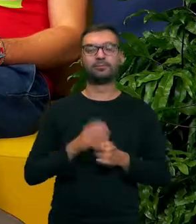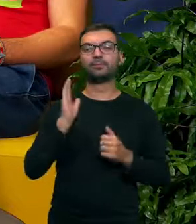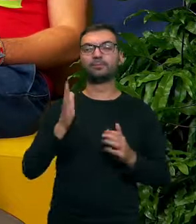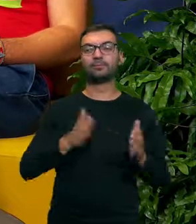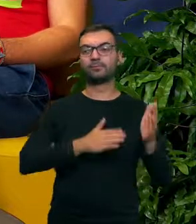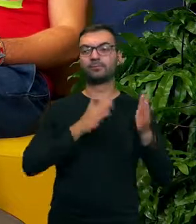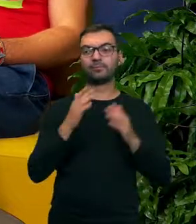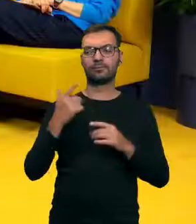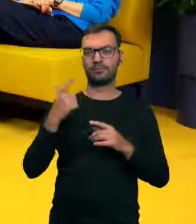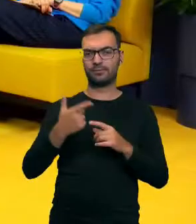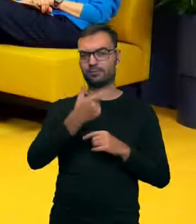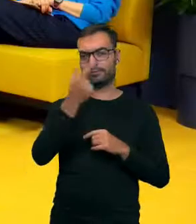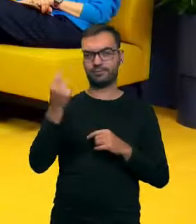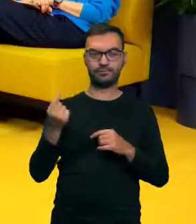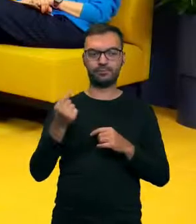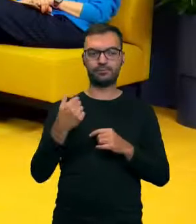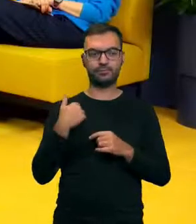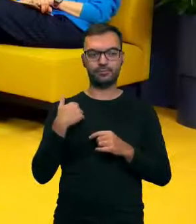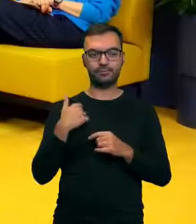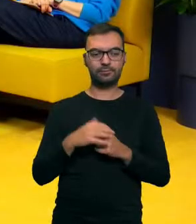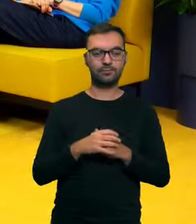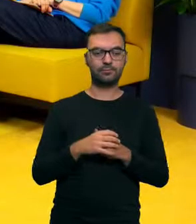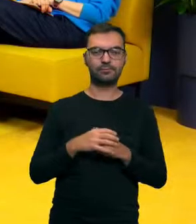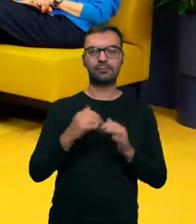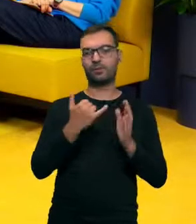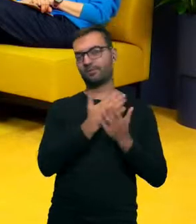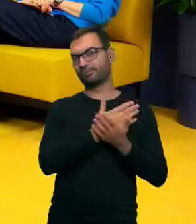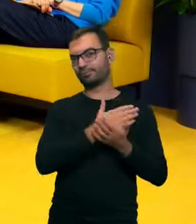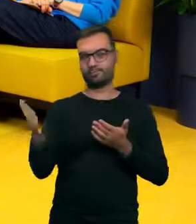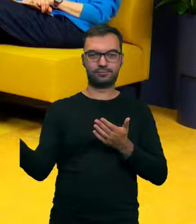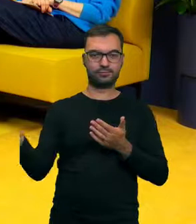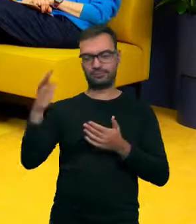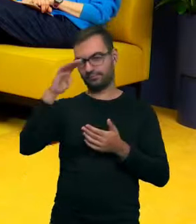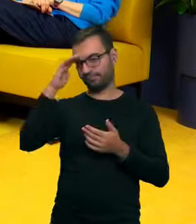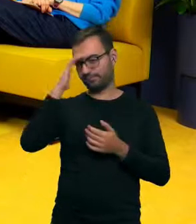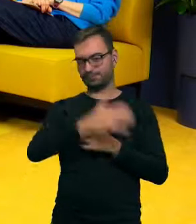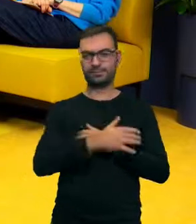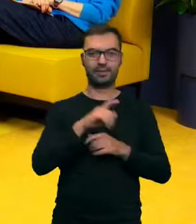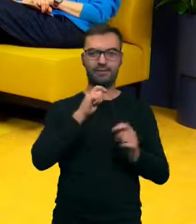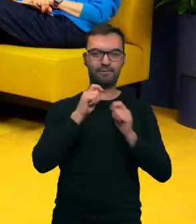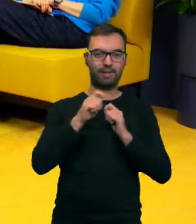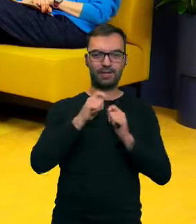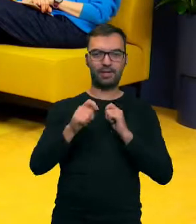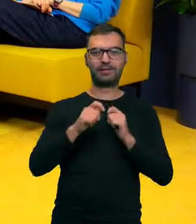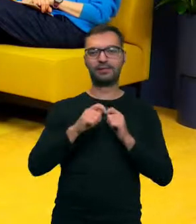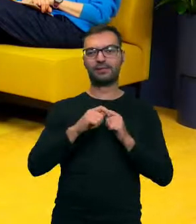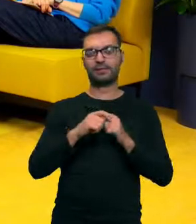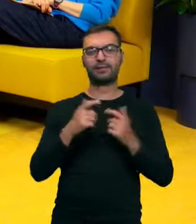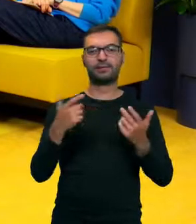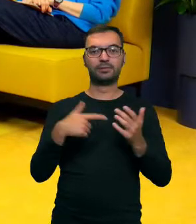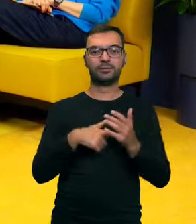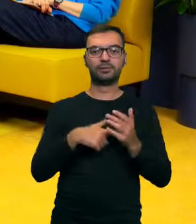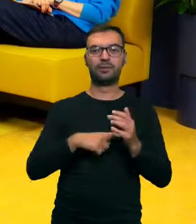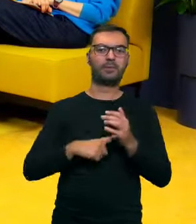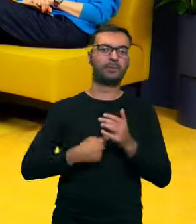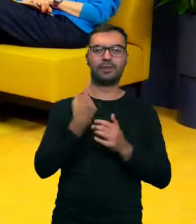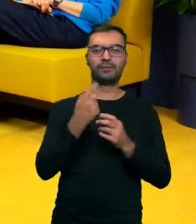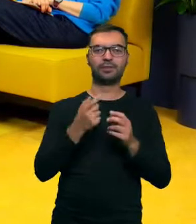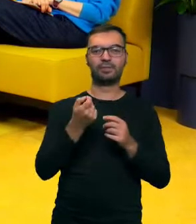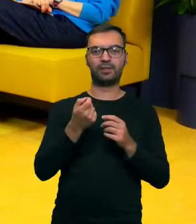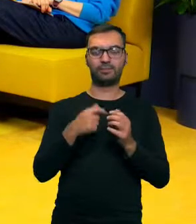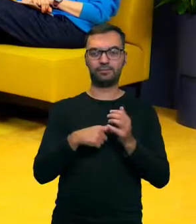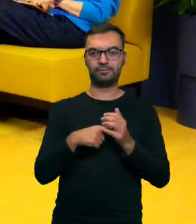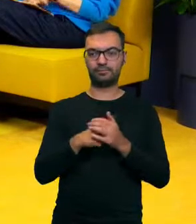Później myśmy przez dwa dni bite mieli szereg wywiadów różnych dla dziennikarzy z całego świata. No i to jakby to był taki pierwszy moment,